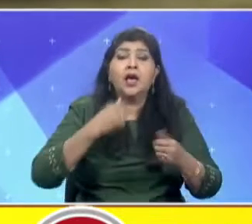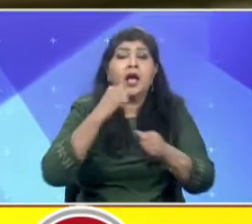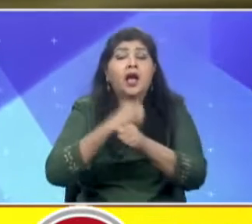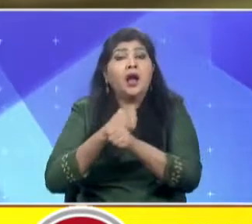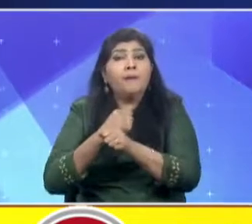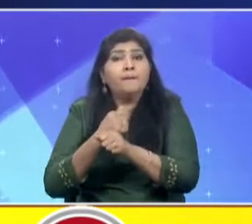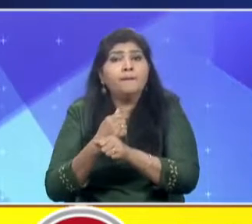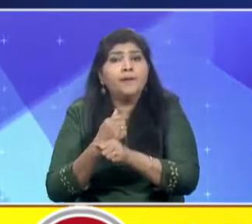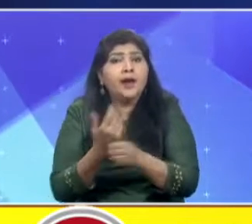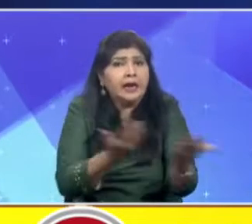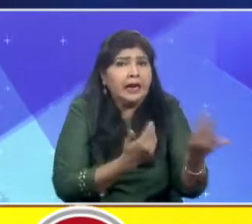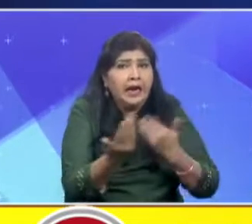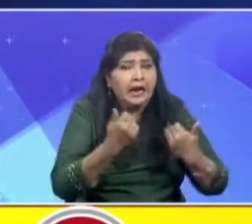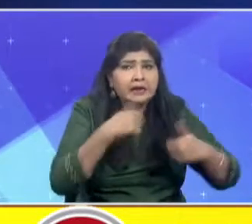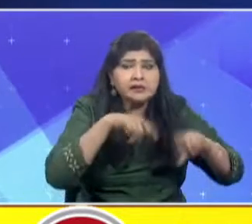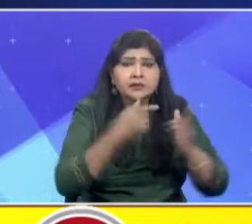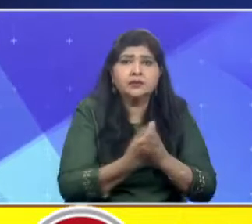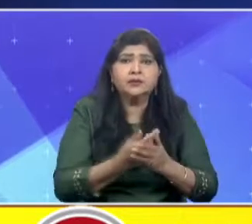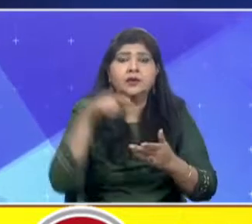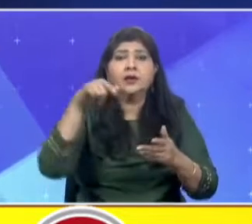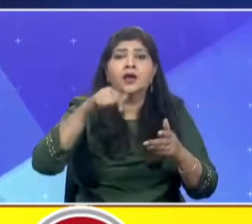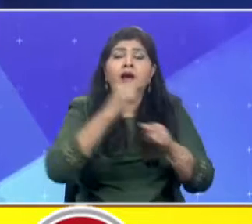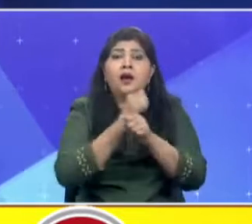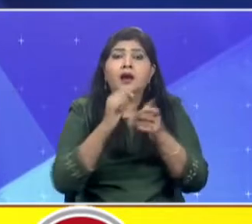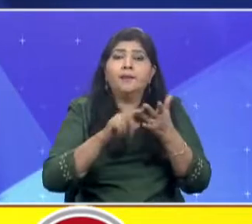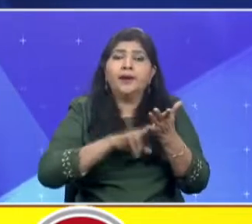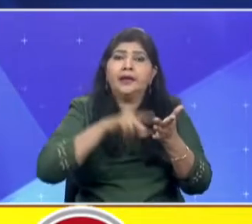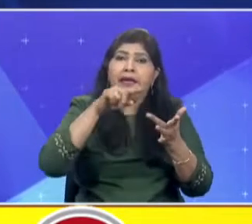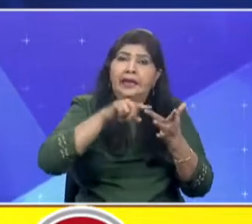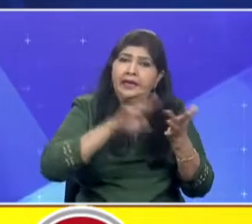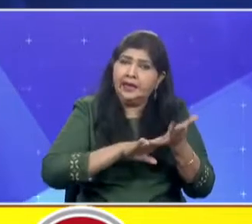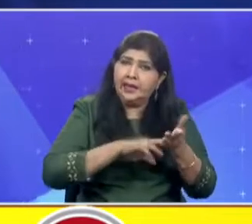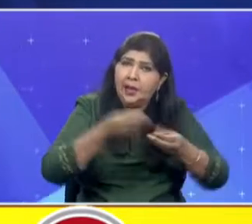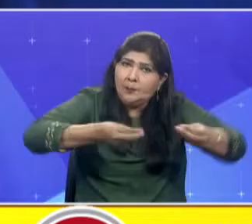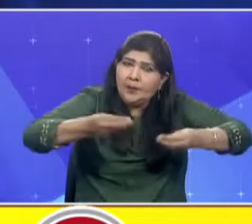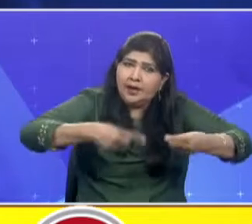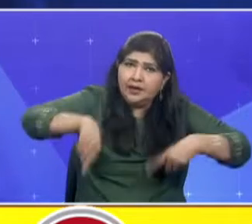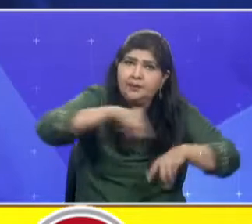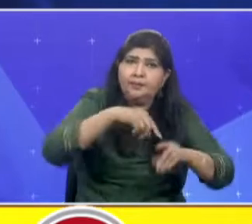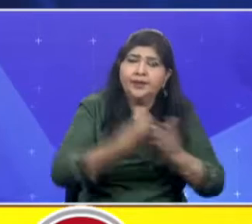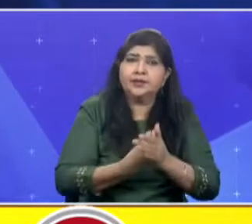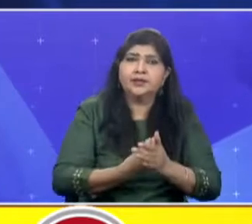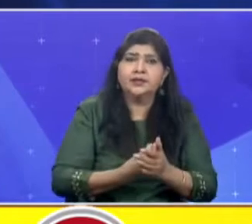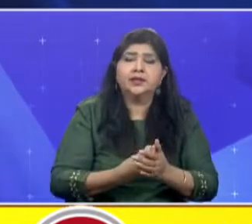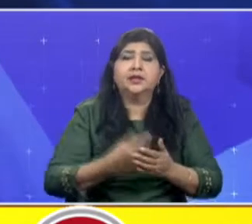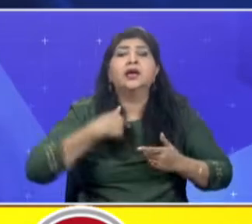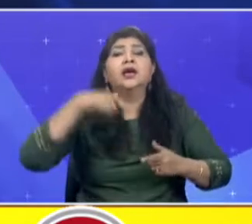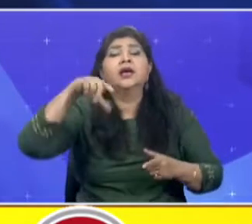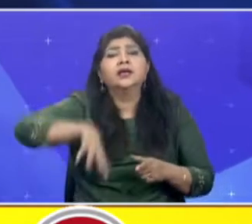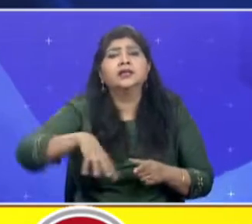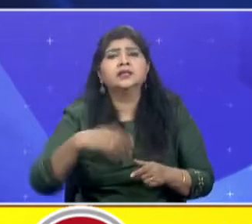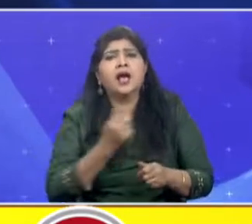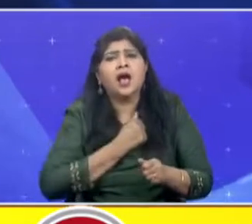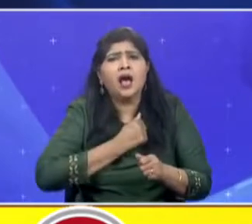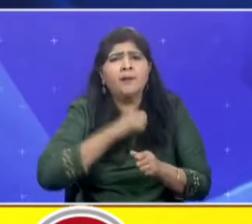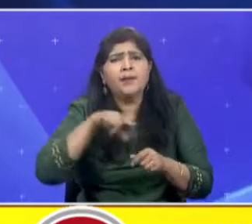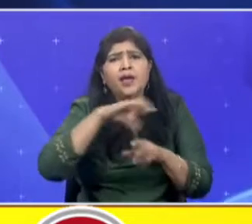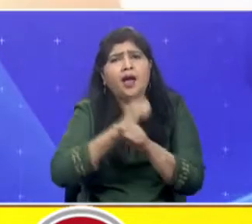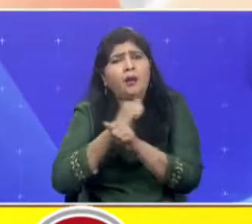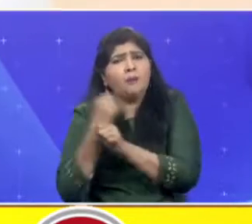में गवर्नमेंट ई मार्केटप्लेस यानी जेम के माध्यम